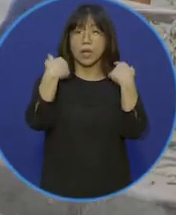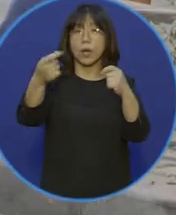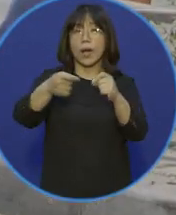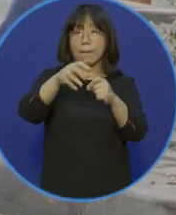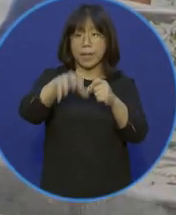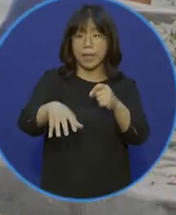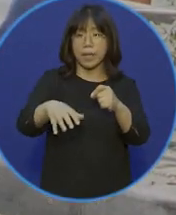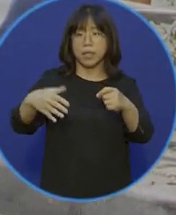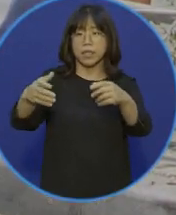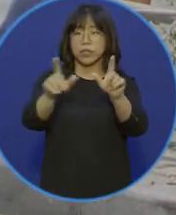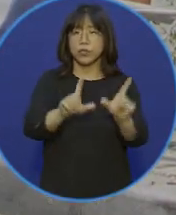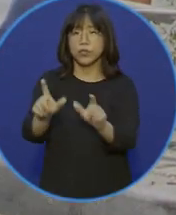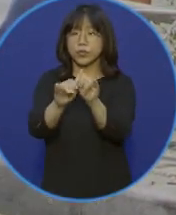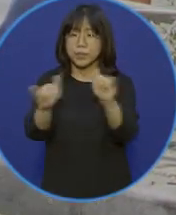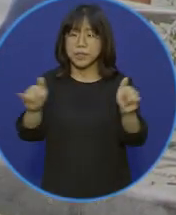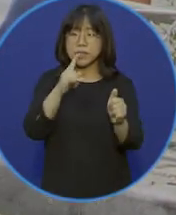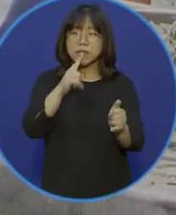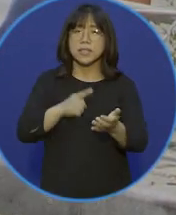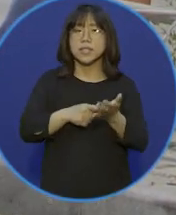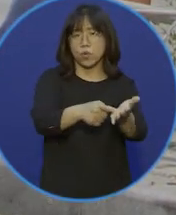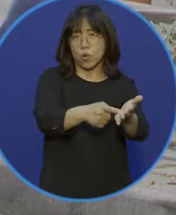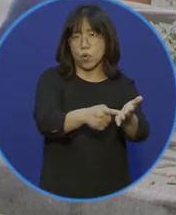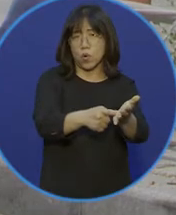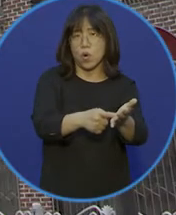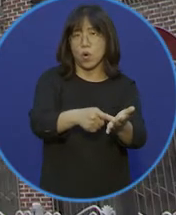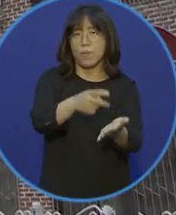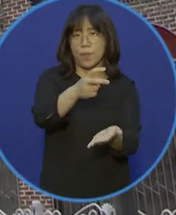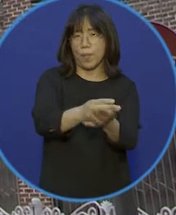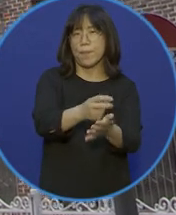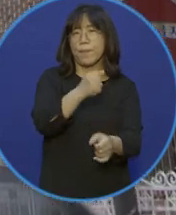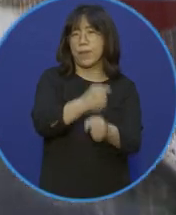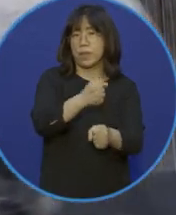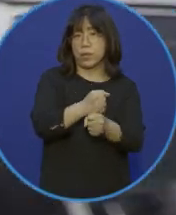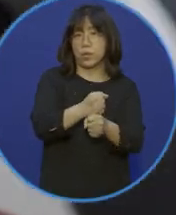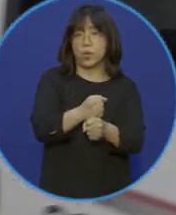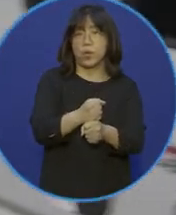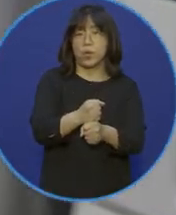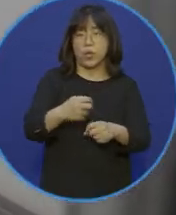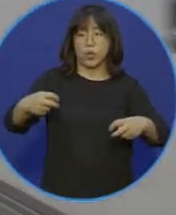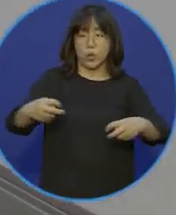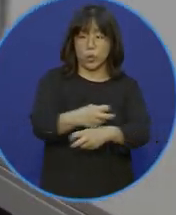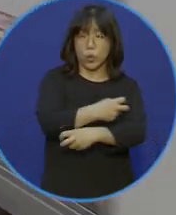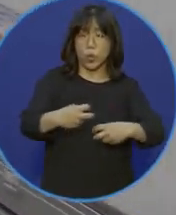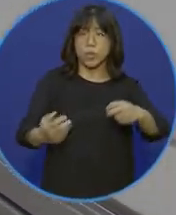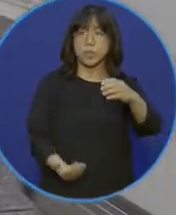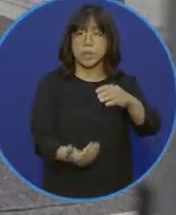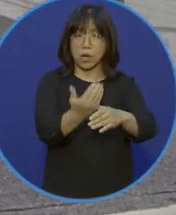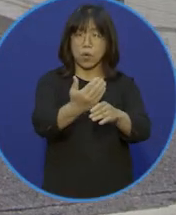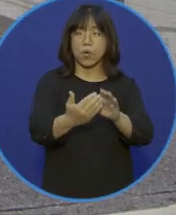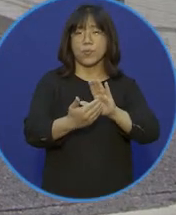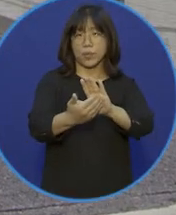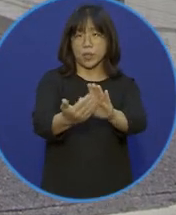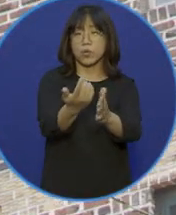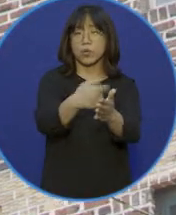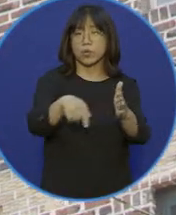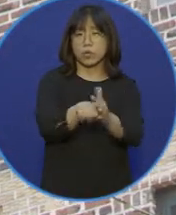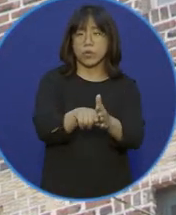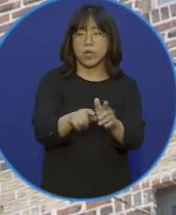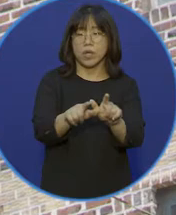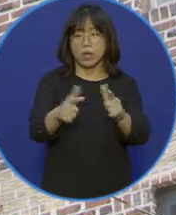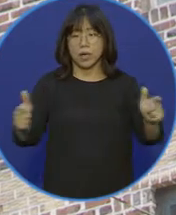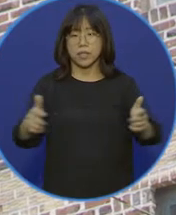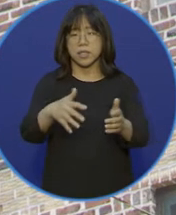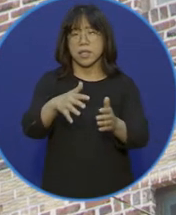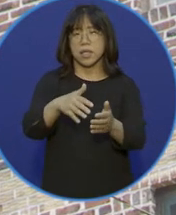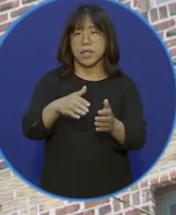주정차 주민신고제와 함께 어린이 보호구역 내 교통사고 예방과 안전한 통학로를 조성하기 위해 시설